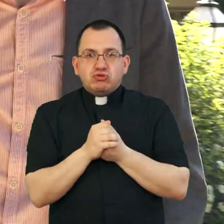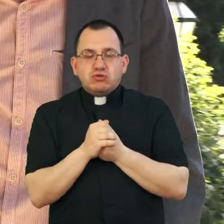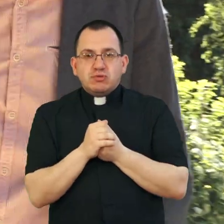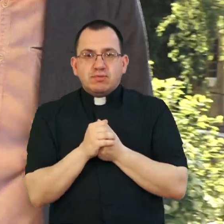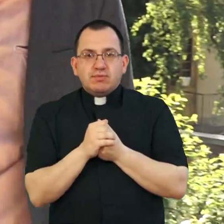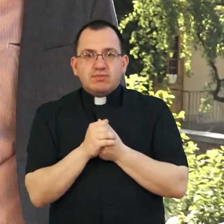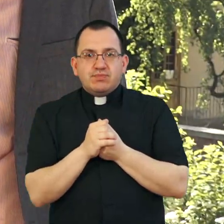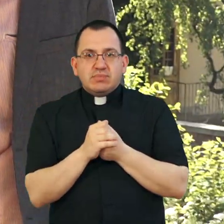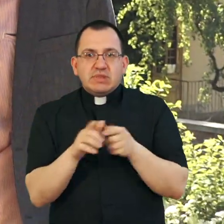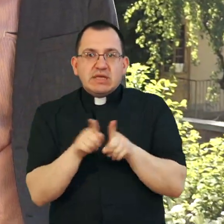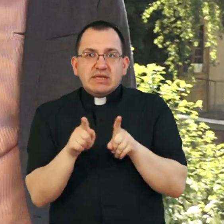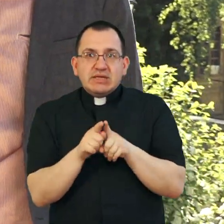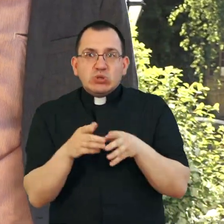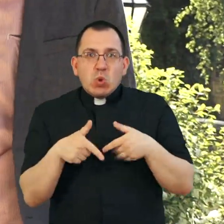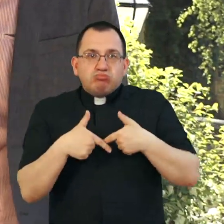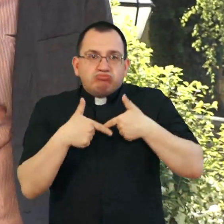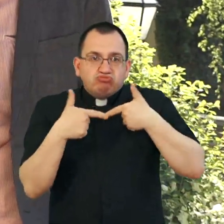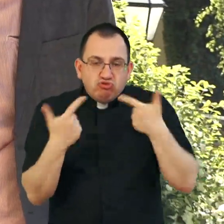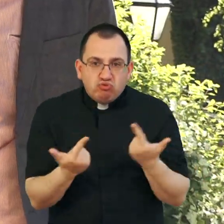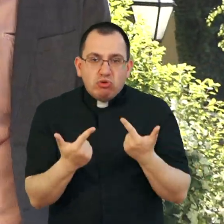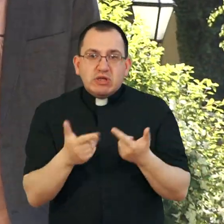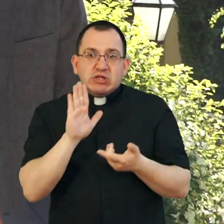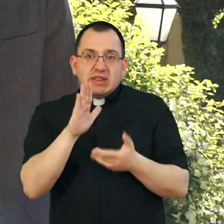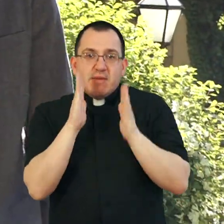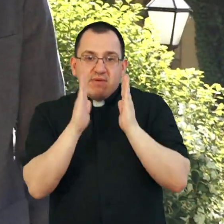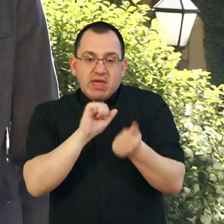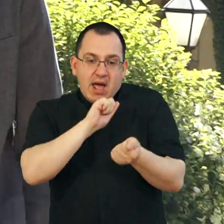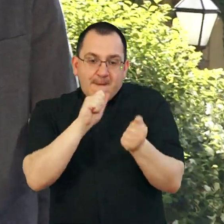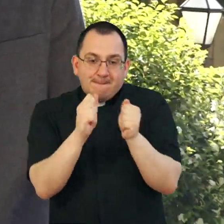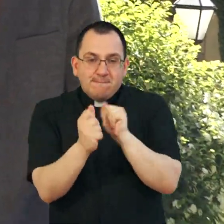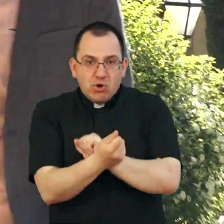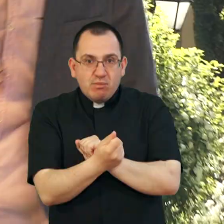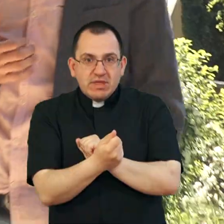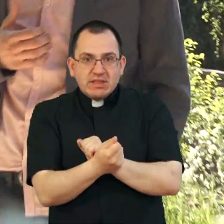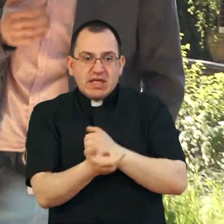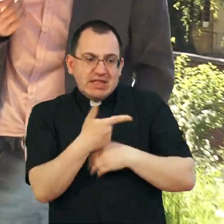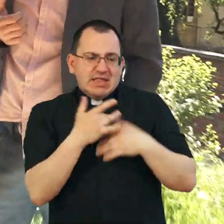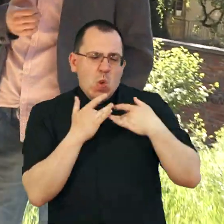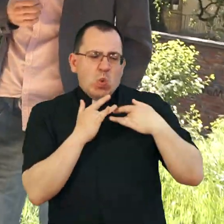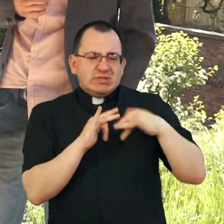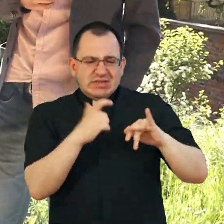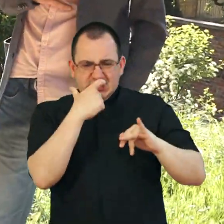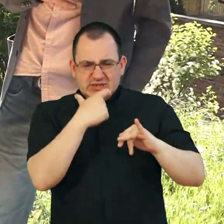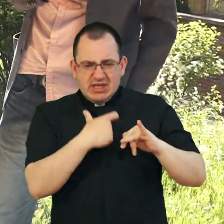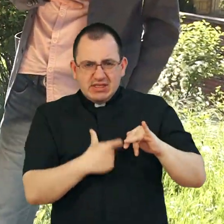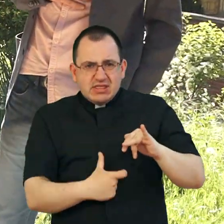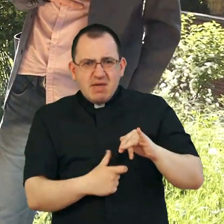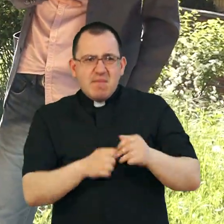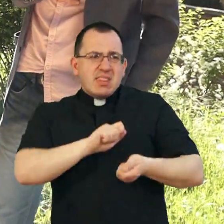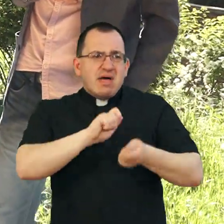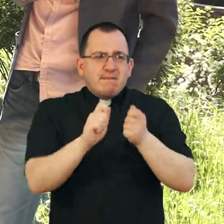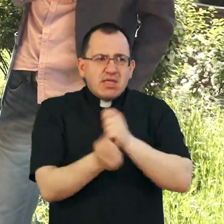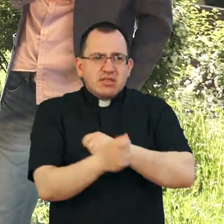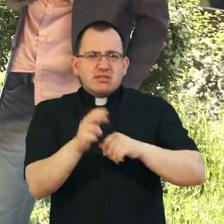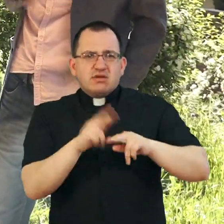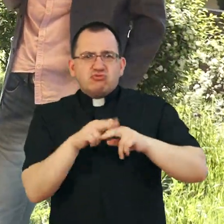I dopuštati da te to mijenja, kao što sam rekao na početku, odmicanje od samoga sebe, od svoje prirode, i to je